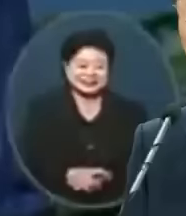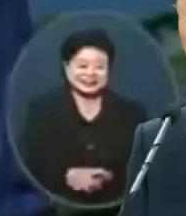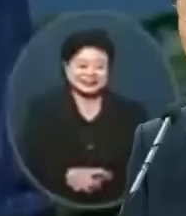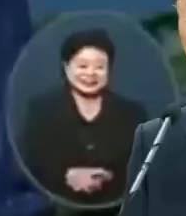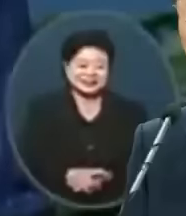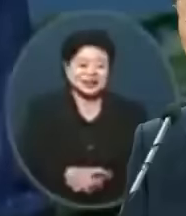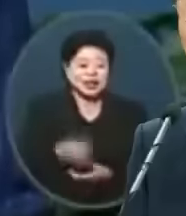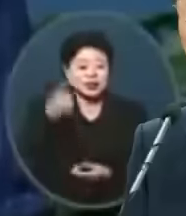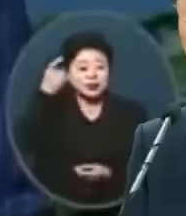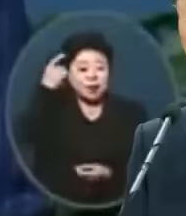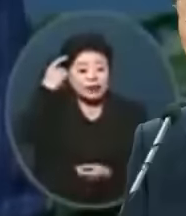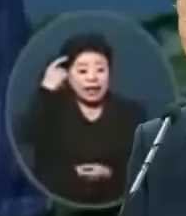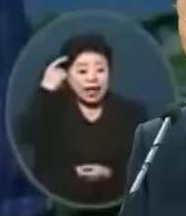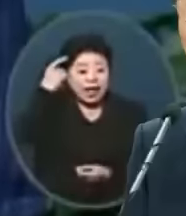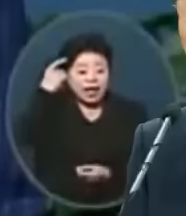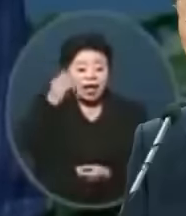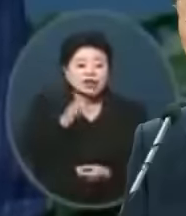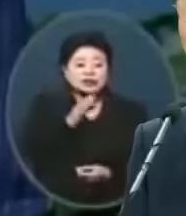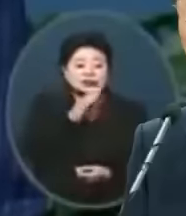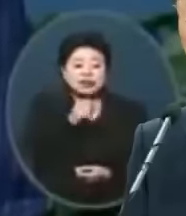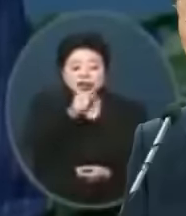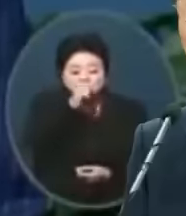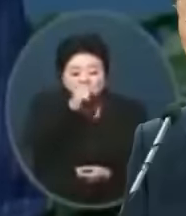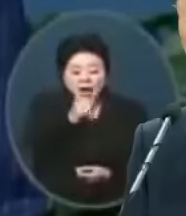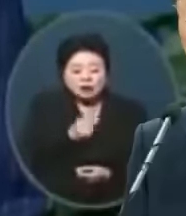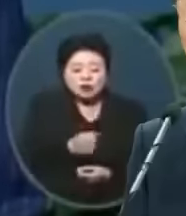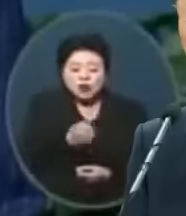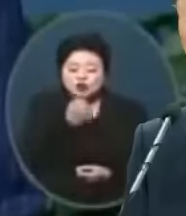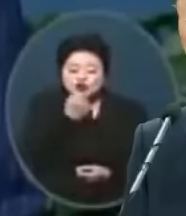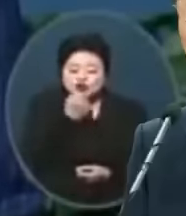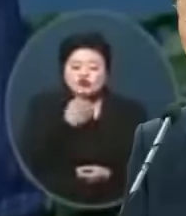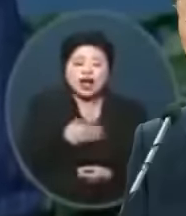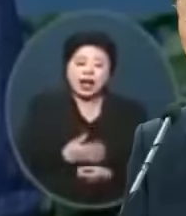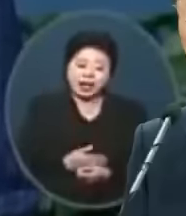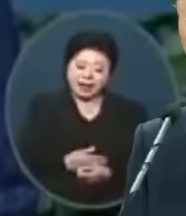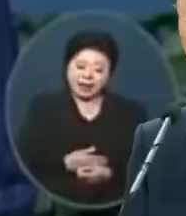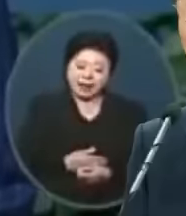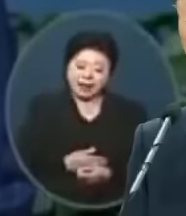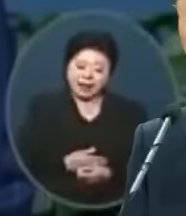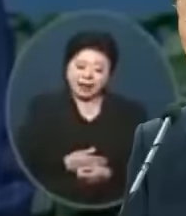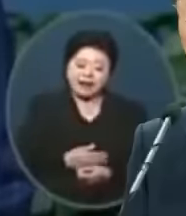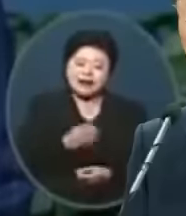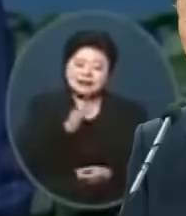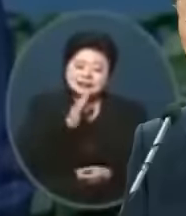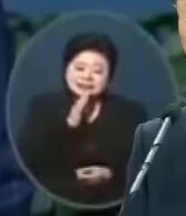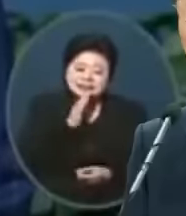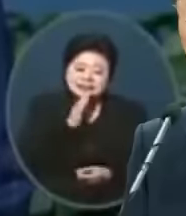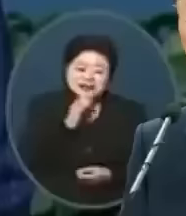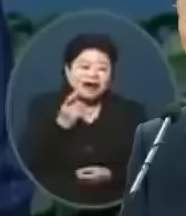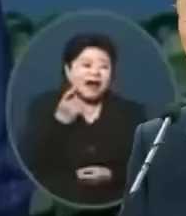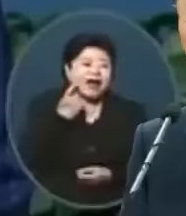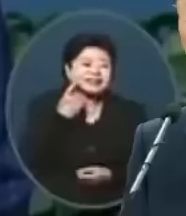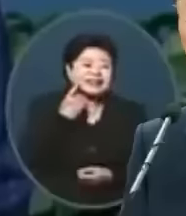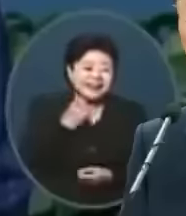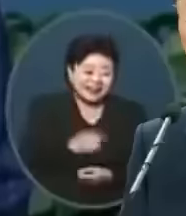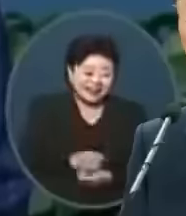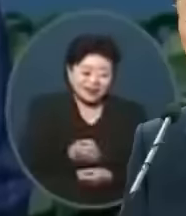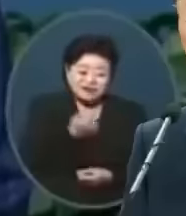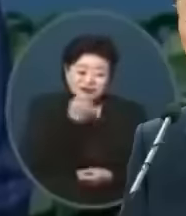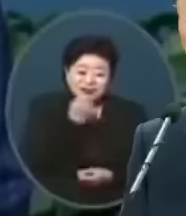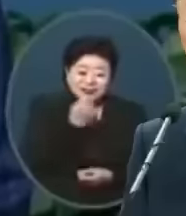두뇌는 진짜로 좋아서 웃는 줄로 알고 있습니다. 근데 실제는 가짜로 웃었단